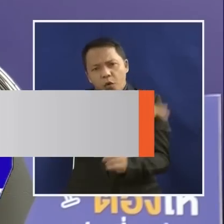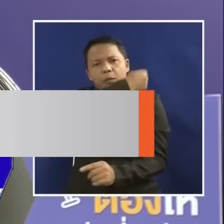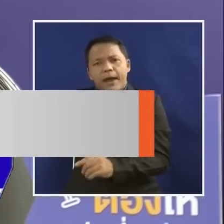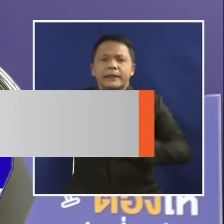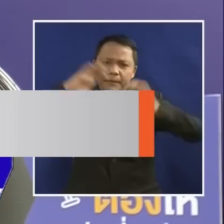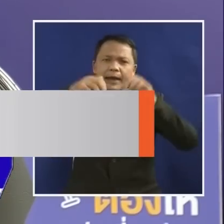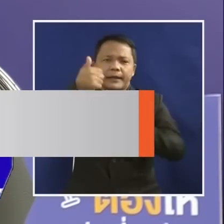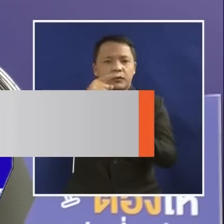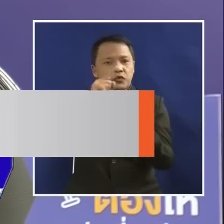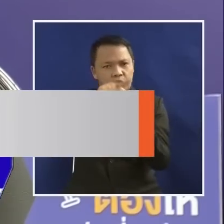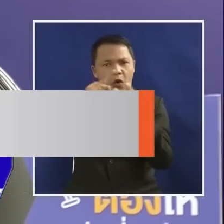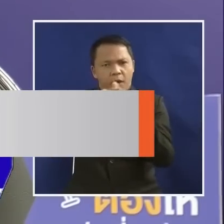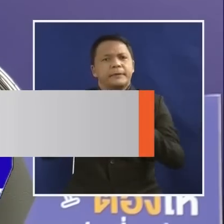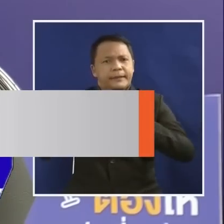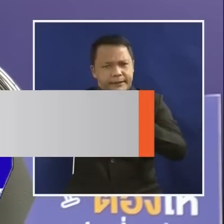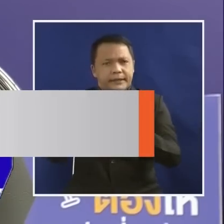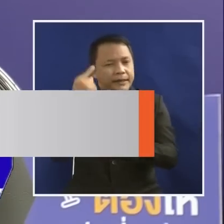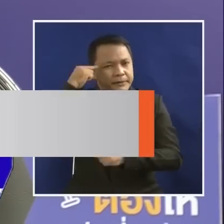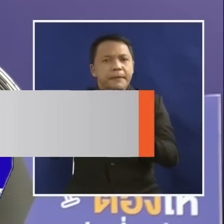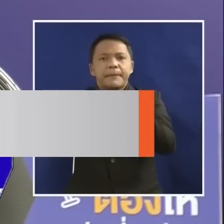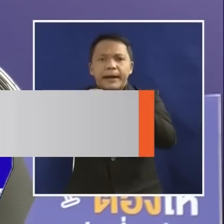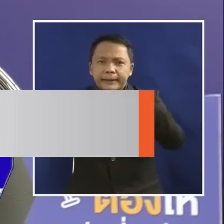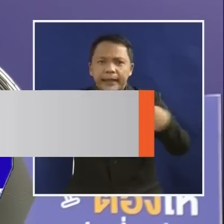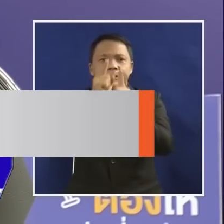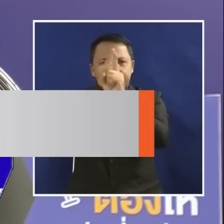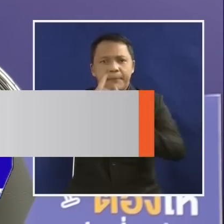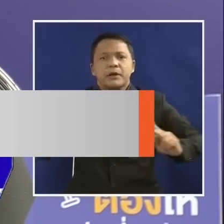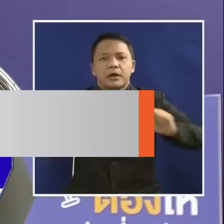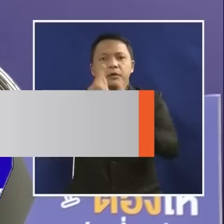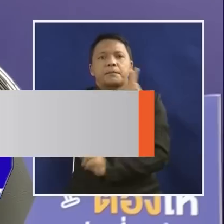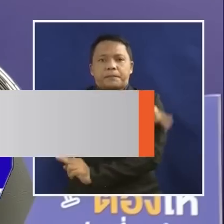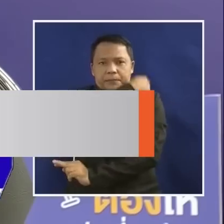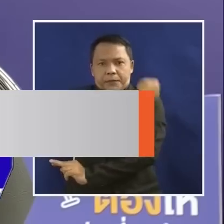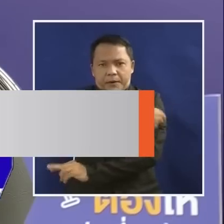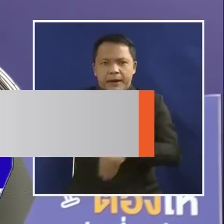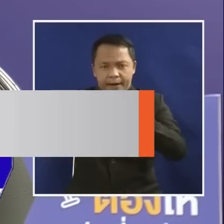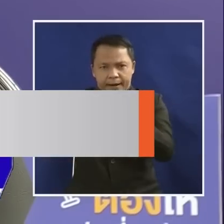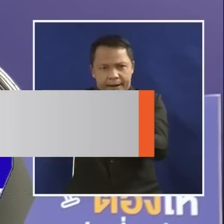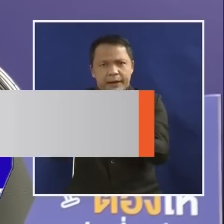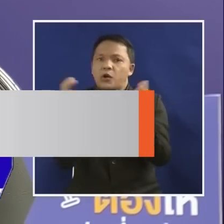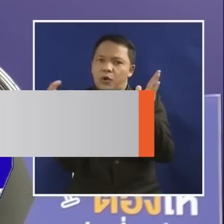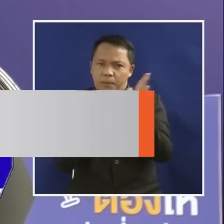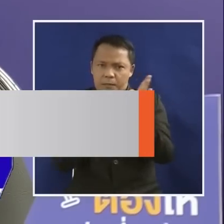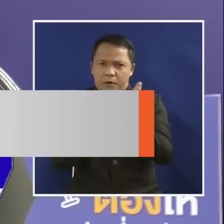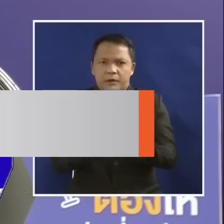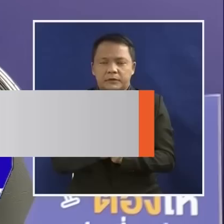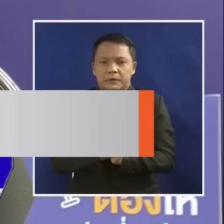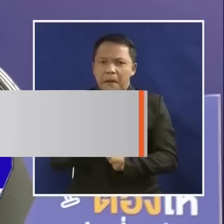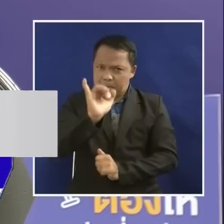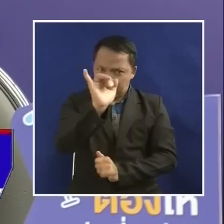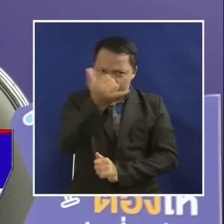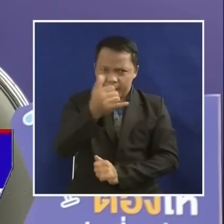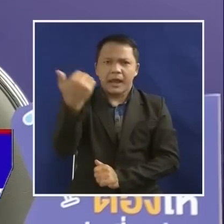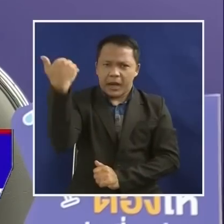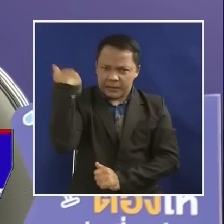นี้ให้ความมั่นใจครับว่ามีมาตรฐานตามที่กระทรวงสาธารณสุขได้ให้คำรับรองครับแต่มีบางส่วน